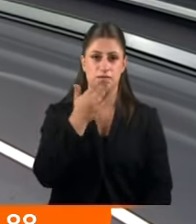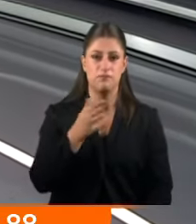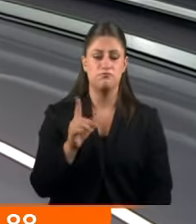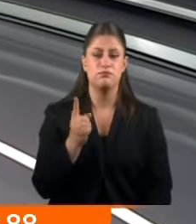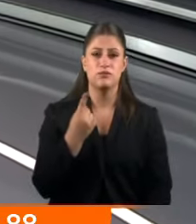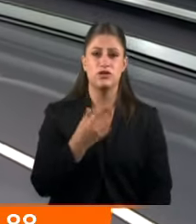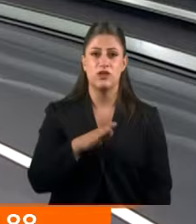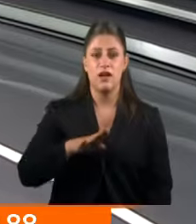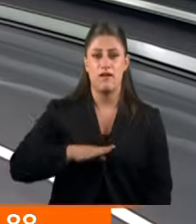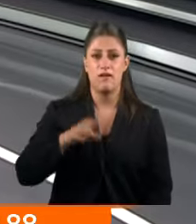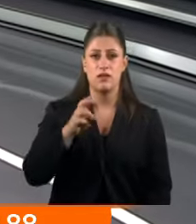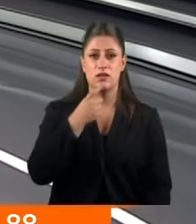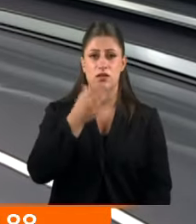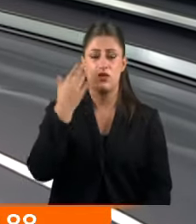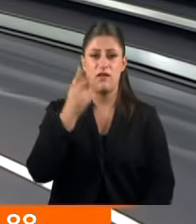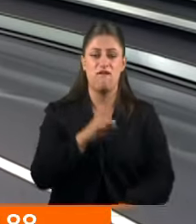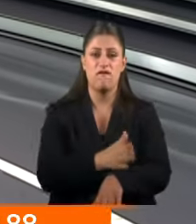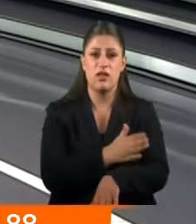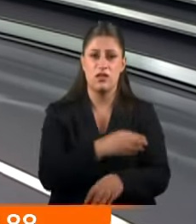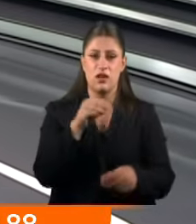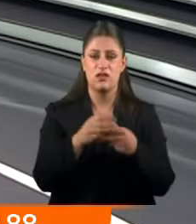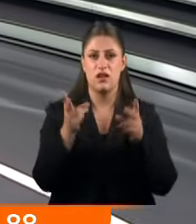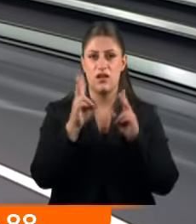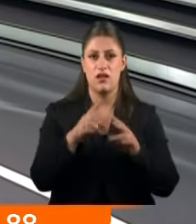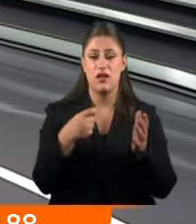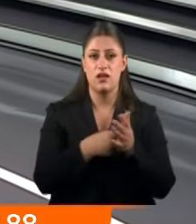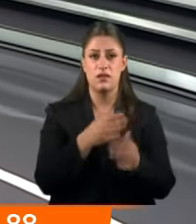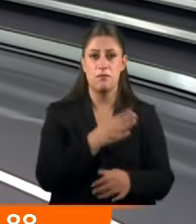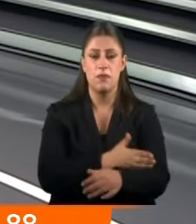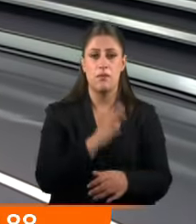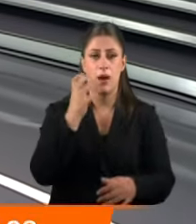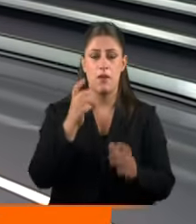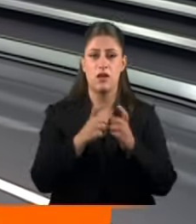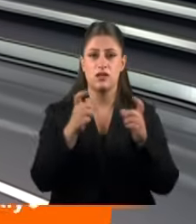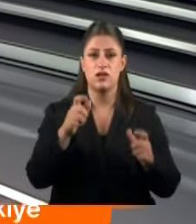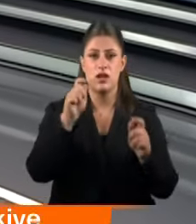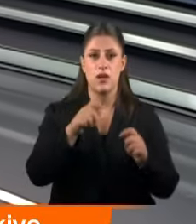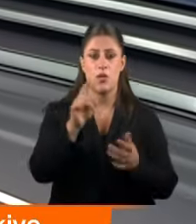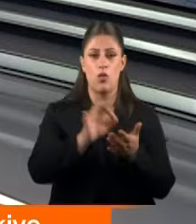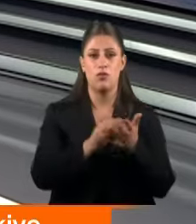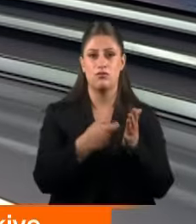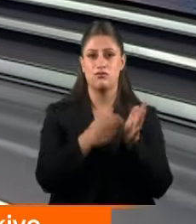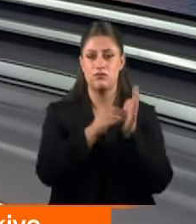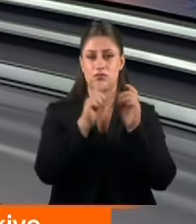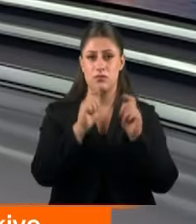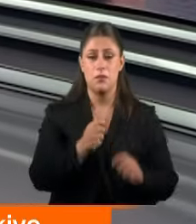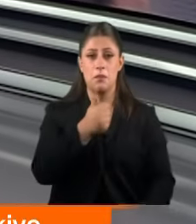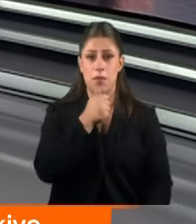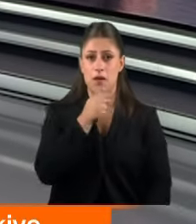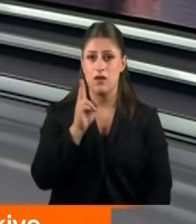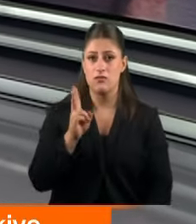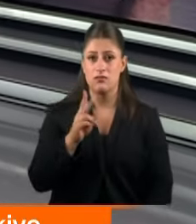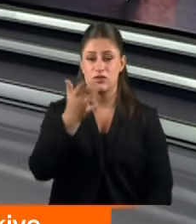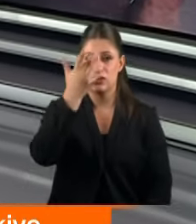Biricik evladı 8 yıl önce vatan uğruna can verdi. Adı memleketi Amasya'da yapılan bir okulda yaşatılıyor ve babası da